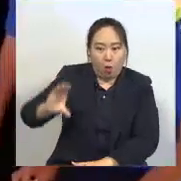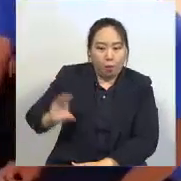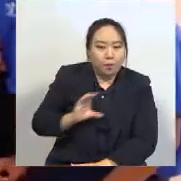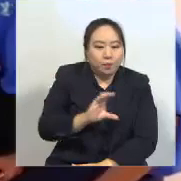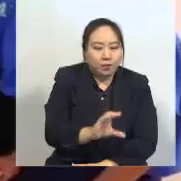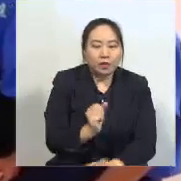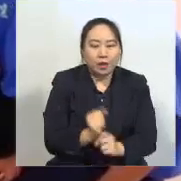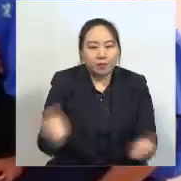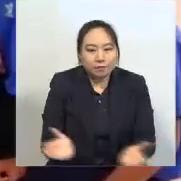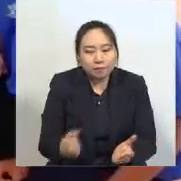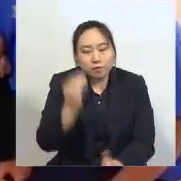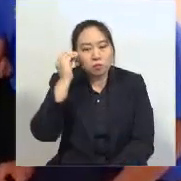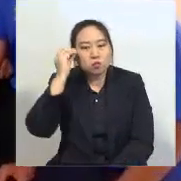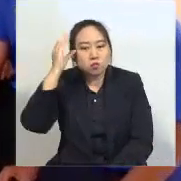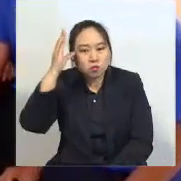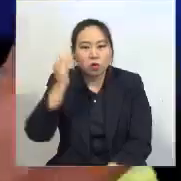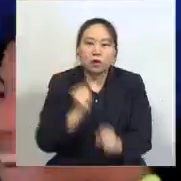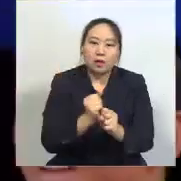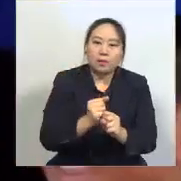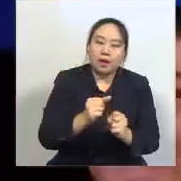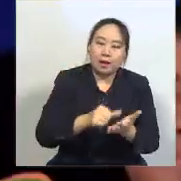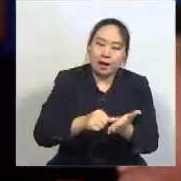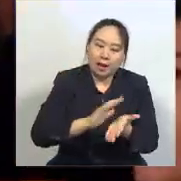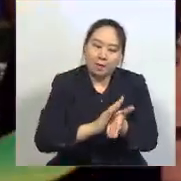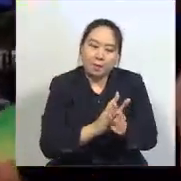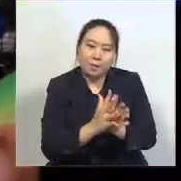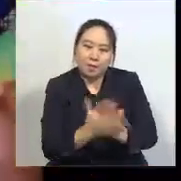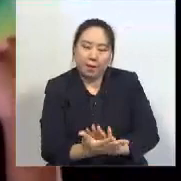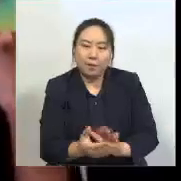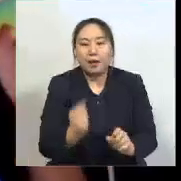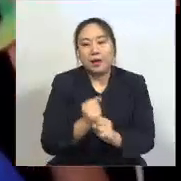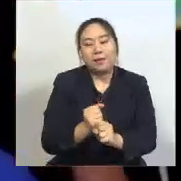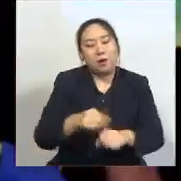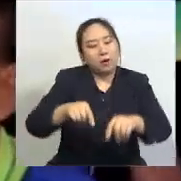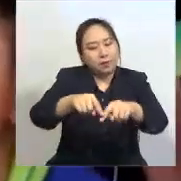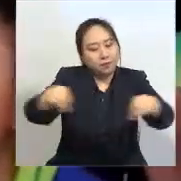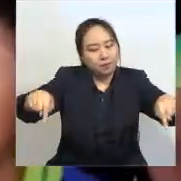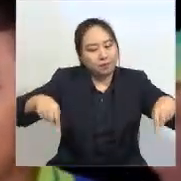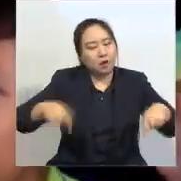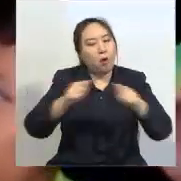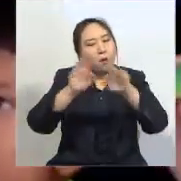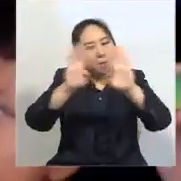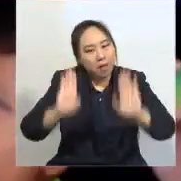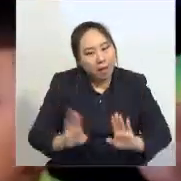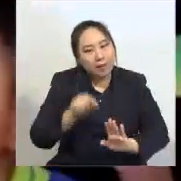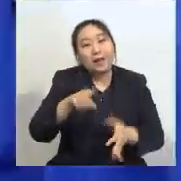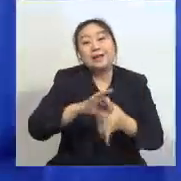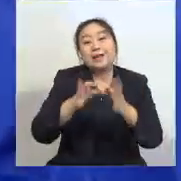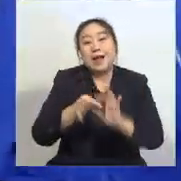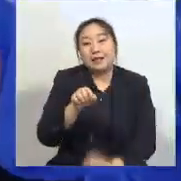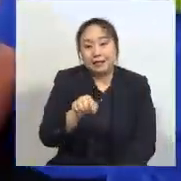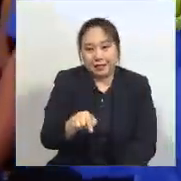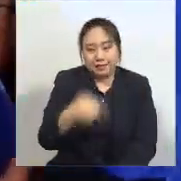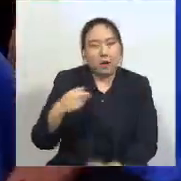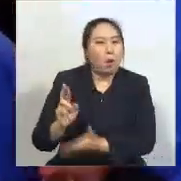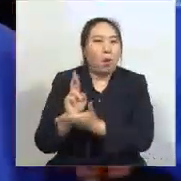ทำให้เกิดองค์ความรู้ทำให้เกิดรูปธรรมการปรับปรุงพื้นที่และผลงานการออกแบบพื้นที่ลานกีฬาวัฒนธรรมชุมชนพื้นที่ตำบลบ้านแหลมเนี่ยเข